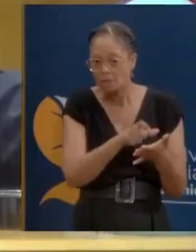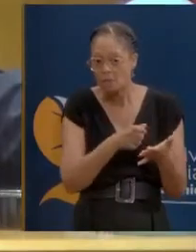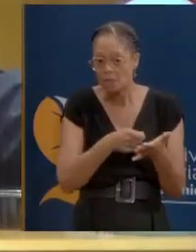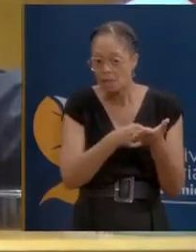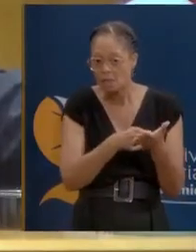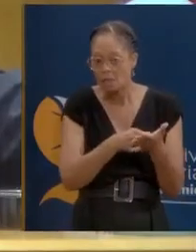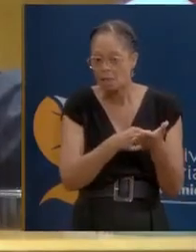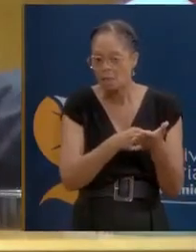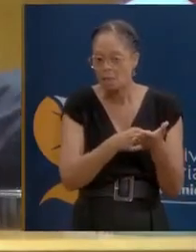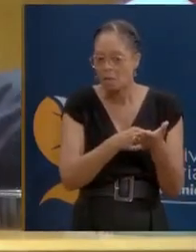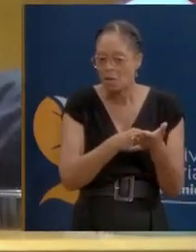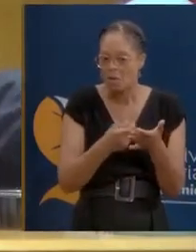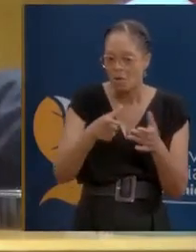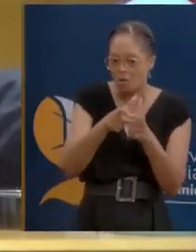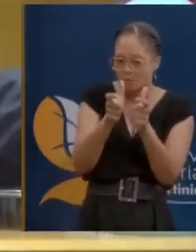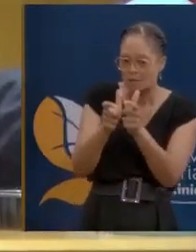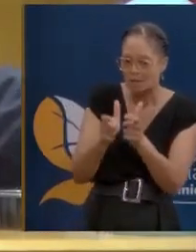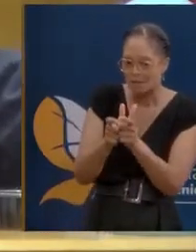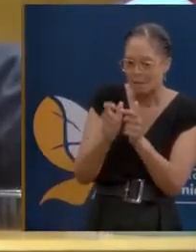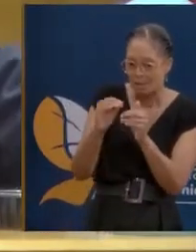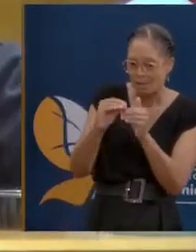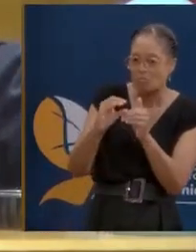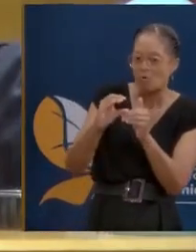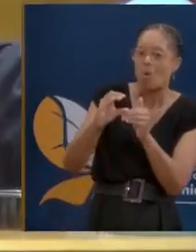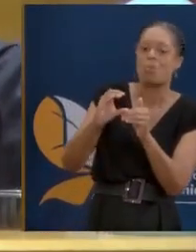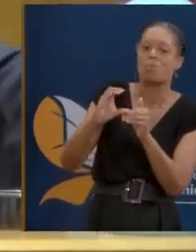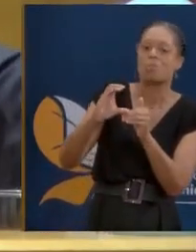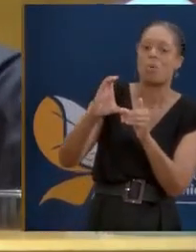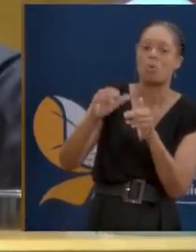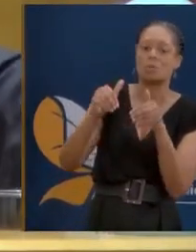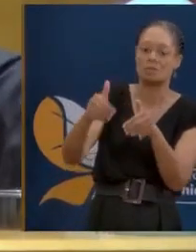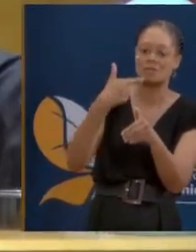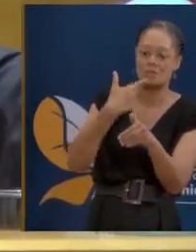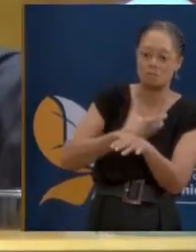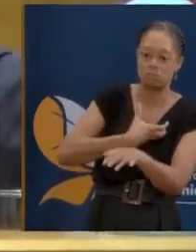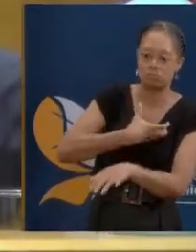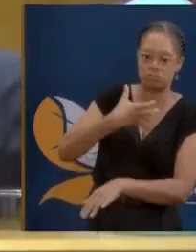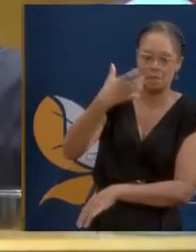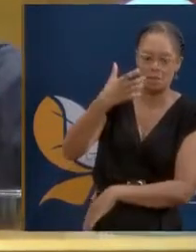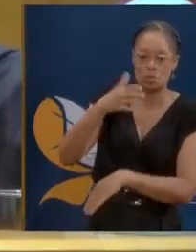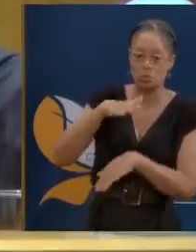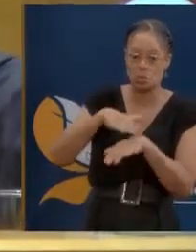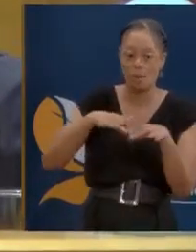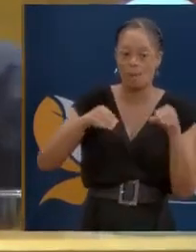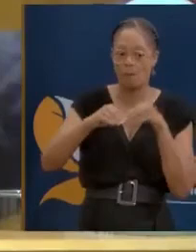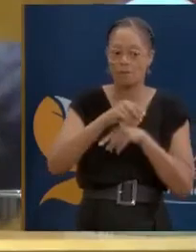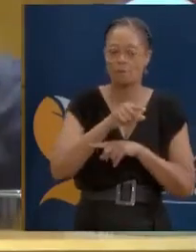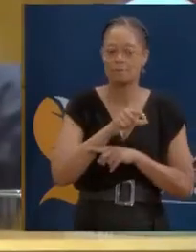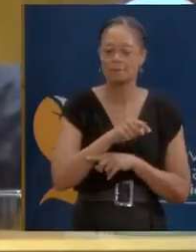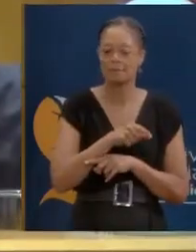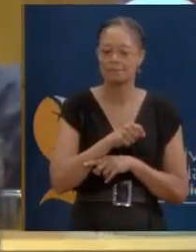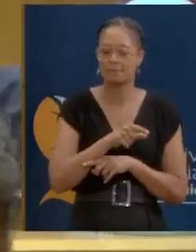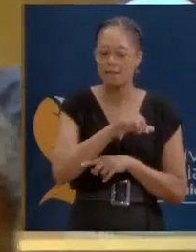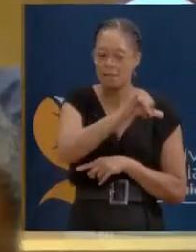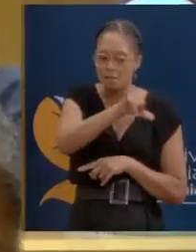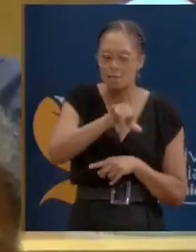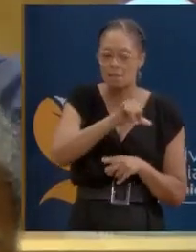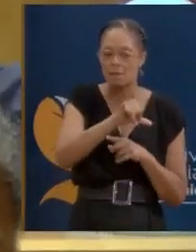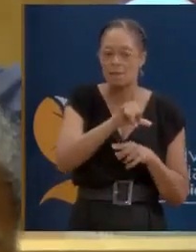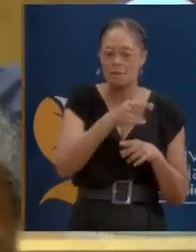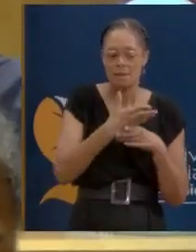contraire, ils ont continué à augmenter leur marge. Donc il y en a qui s'enrichissent sur le dos du peuple, pendant que les